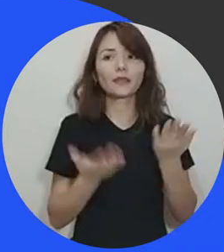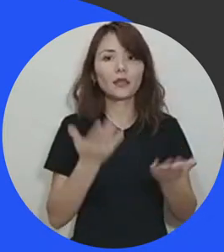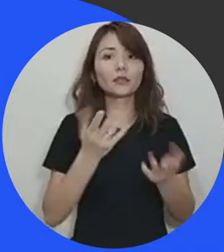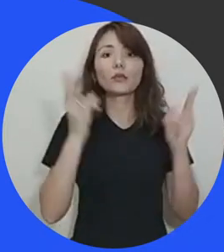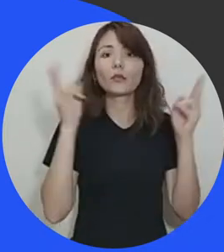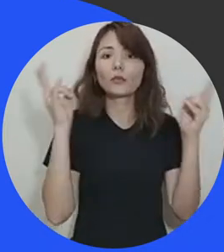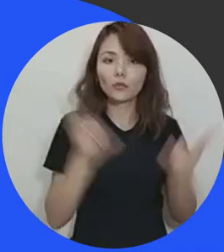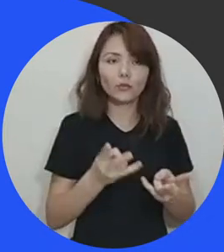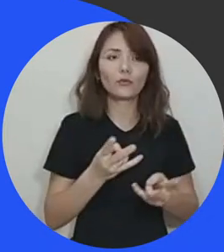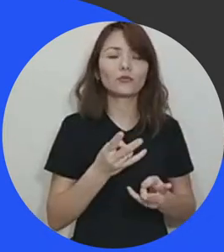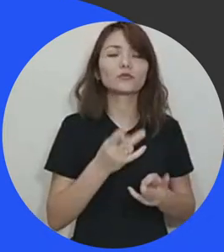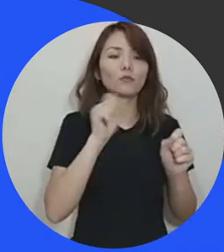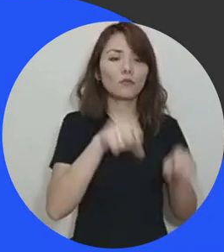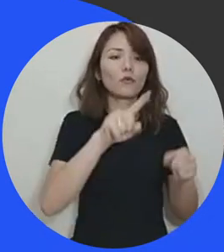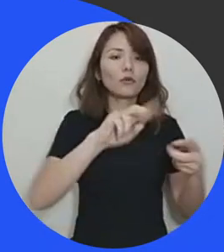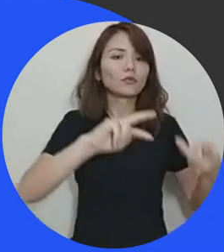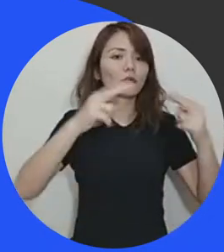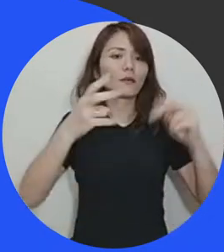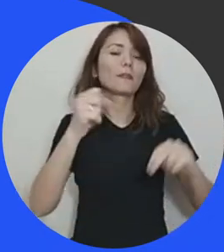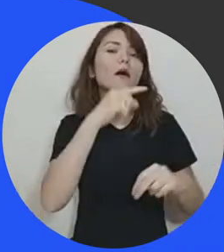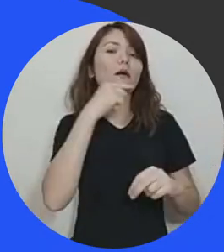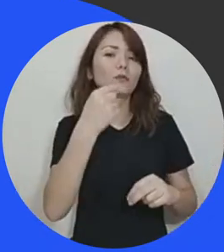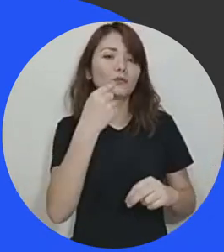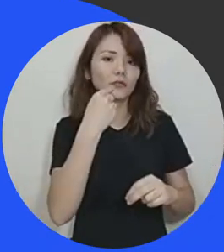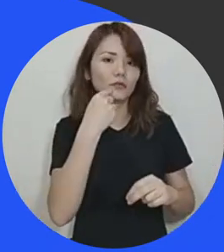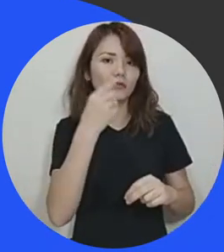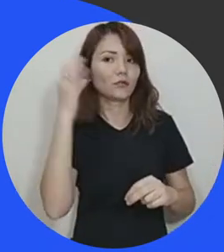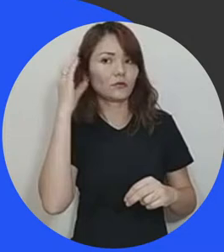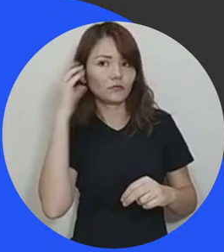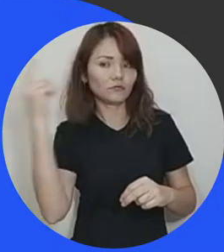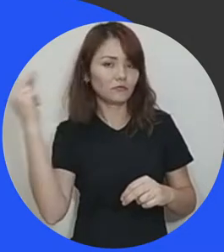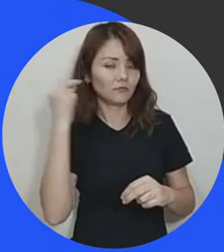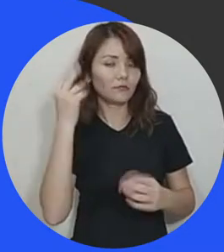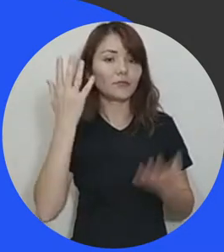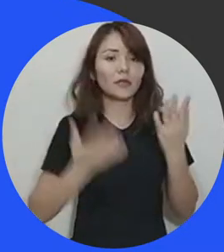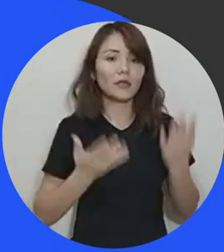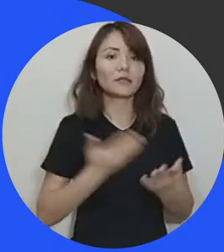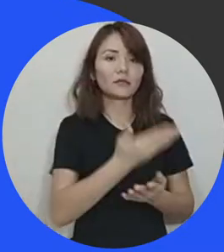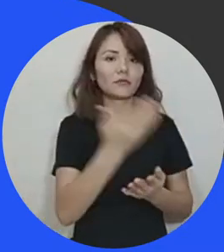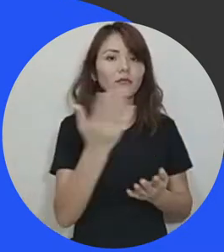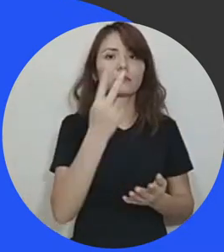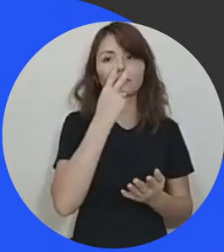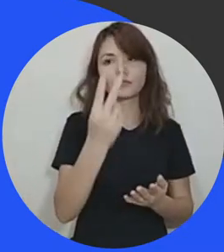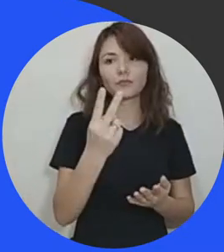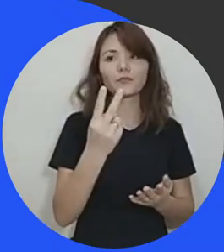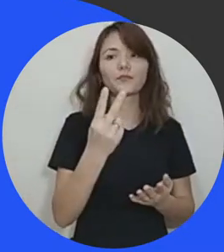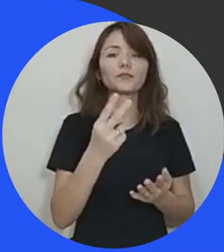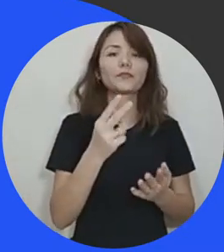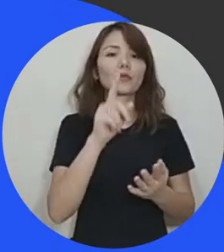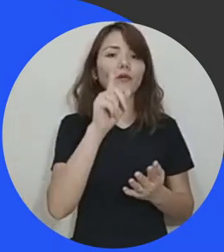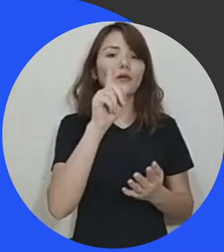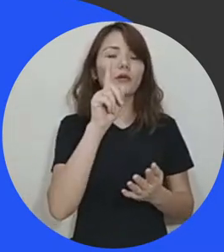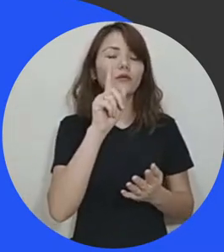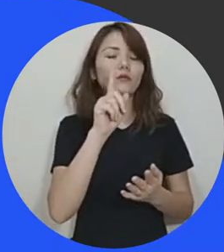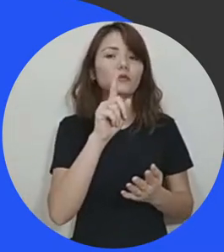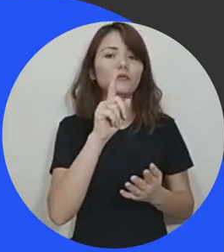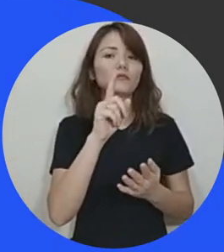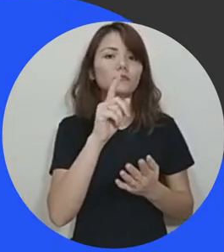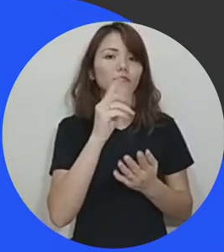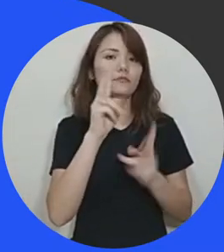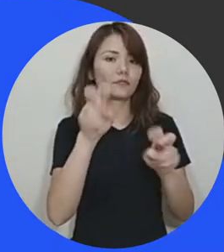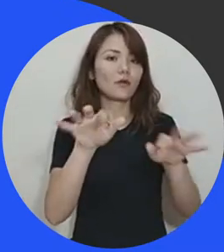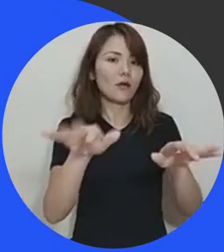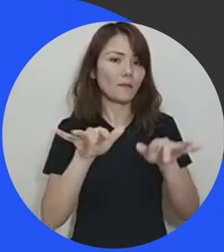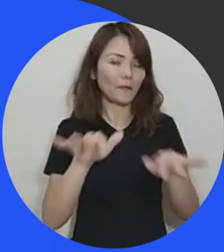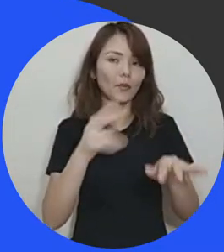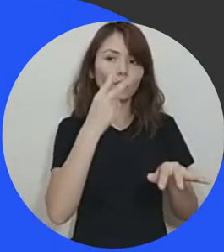необходимо, перейти на русский язык. Итак, если вы смотрите и работаете сейчас с своим компьютером,